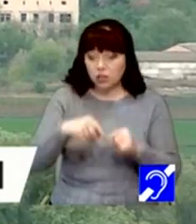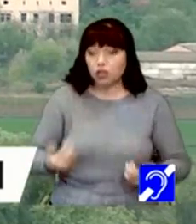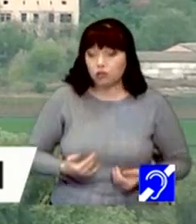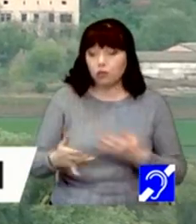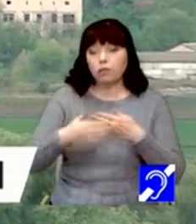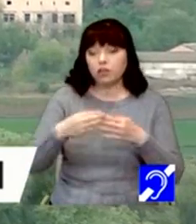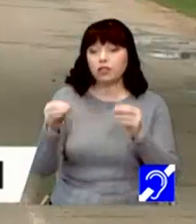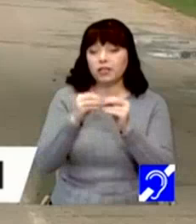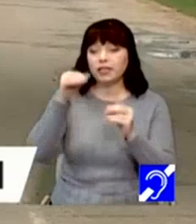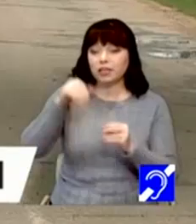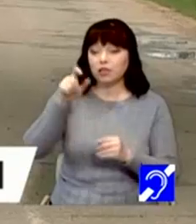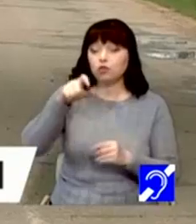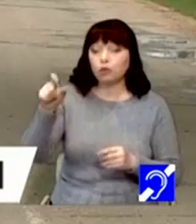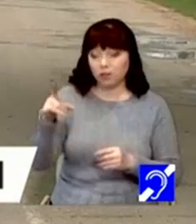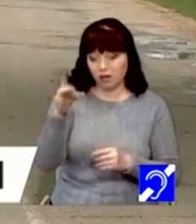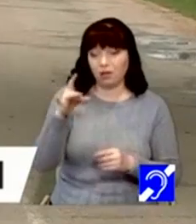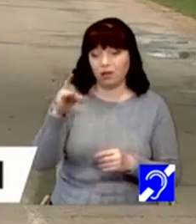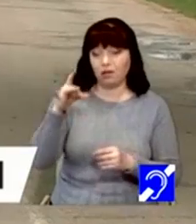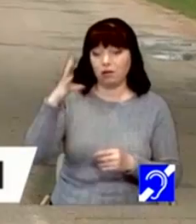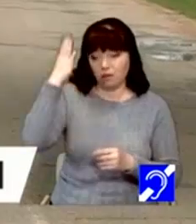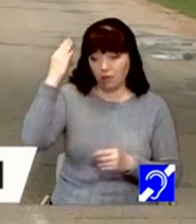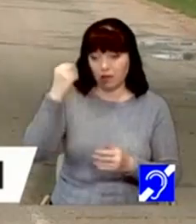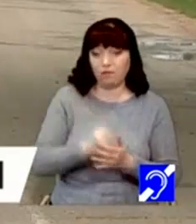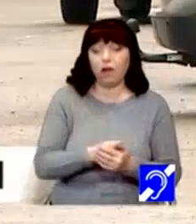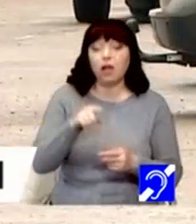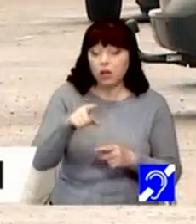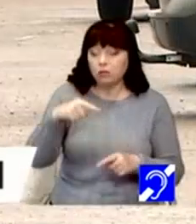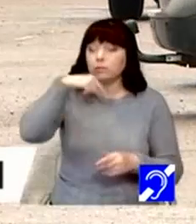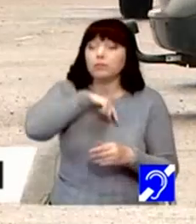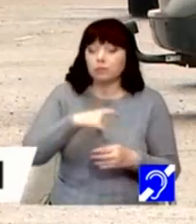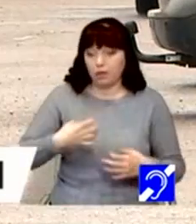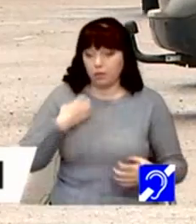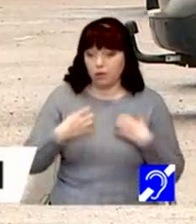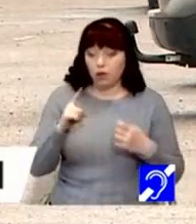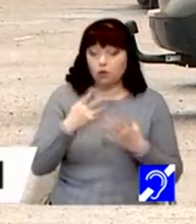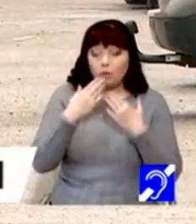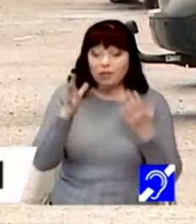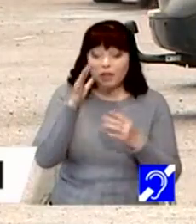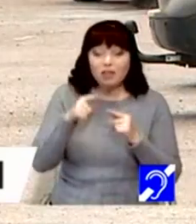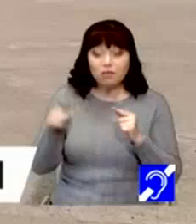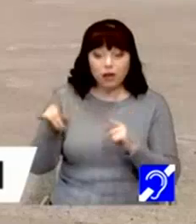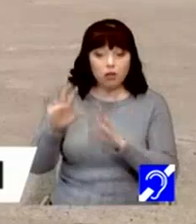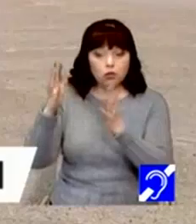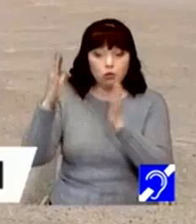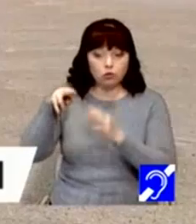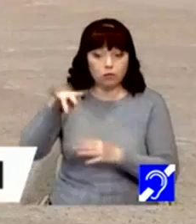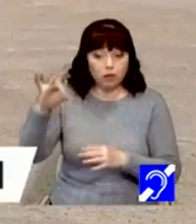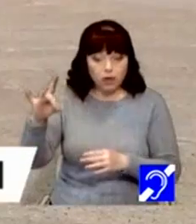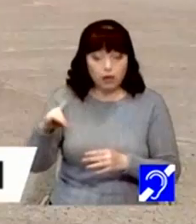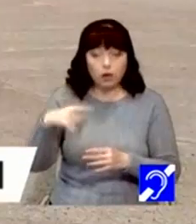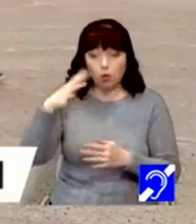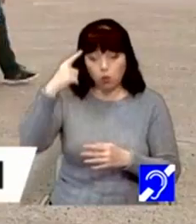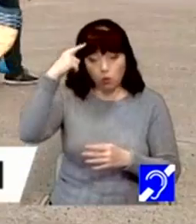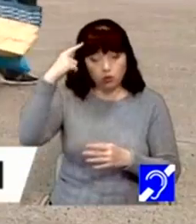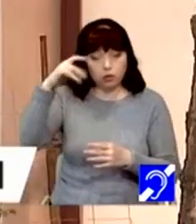locuiesc aproape zece mii de cetățeni ai Republicii Moldova ca oamenii trăiesc cu frica în sân și spun că ultimele incidente din regiunea transnistreană a duc cu